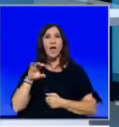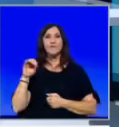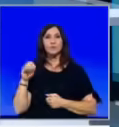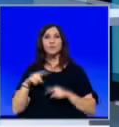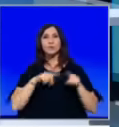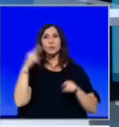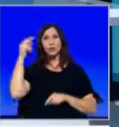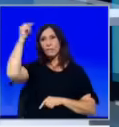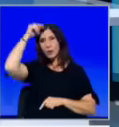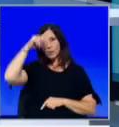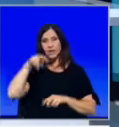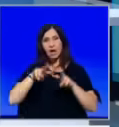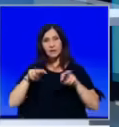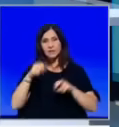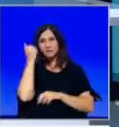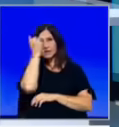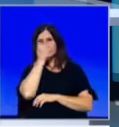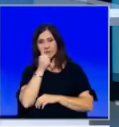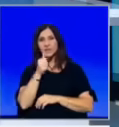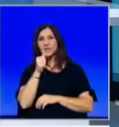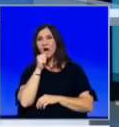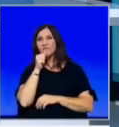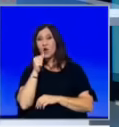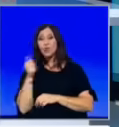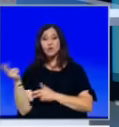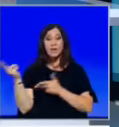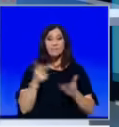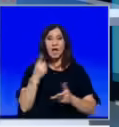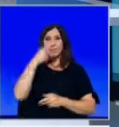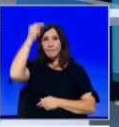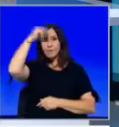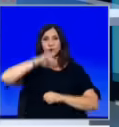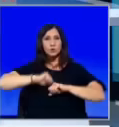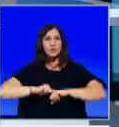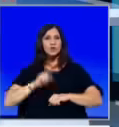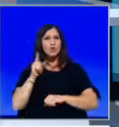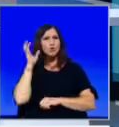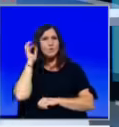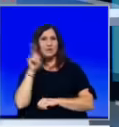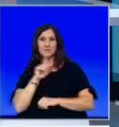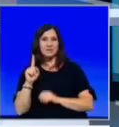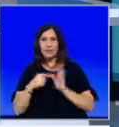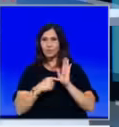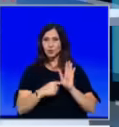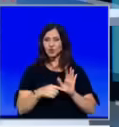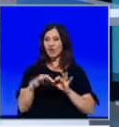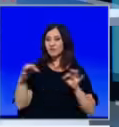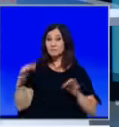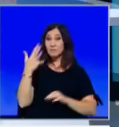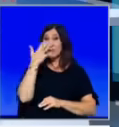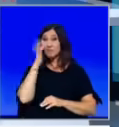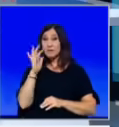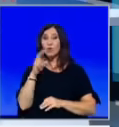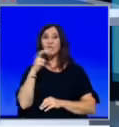Европейската прокуратура в България разследва измама за водоснабдяването в една българска община, чието име не се посочва, в размер на 5